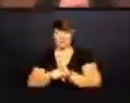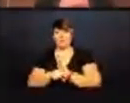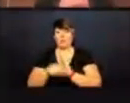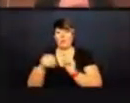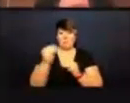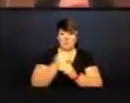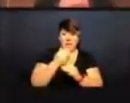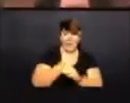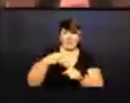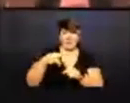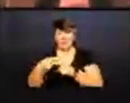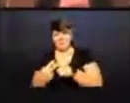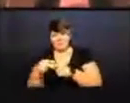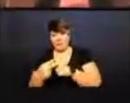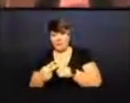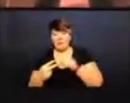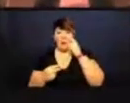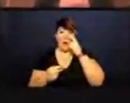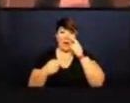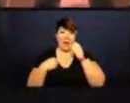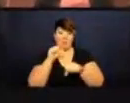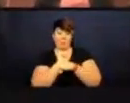kufanya maboresho.